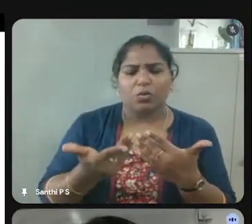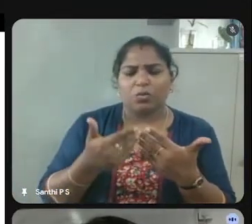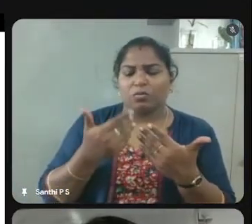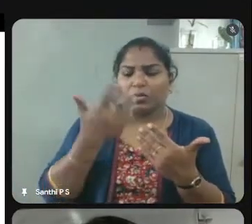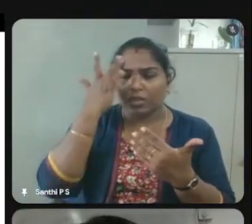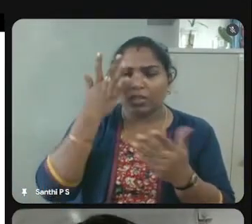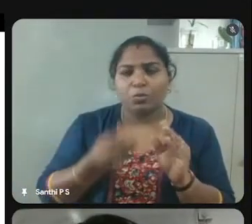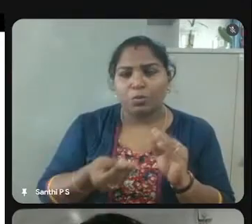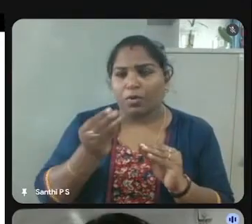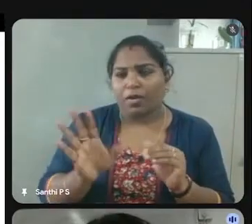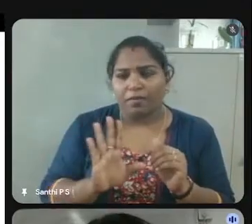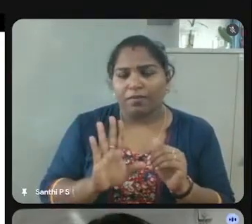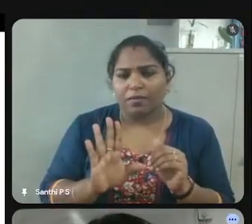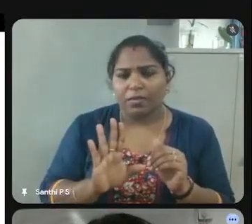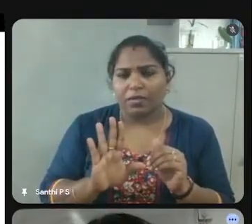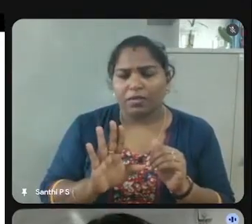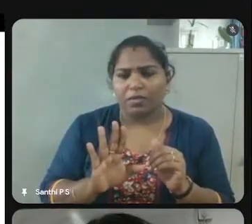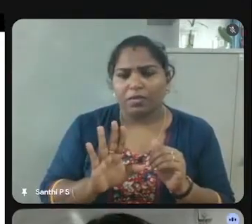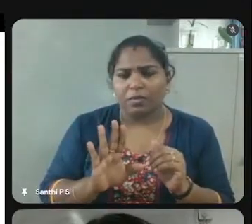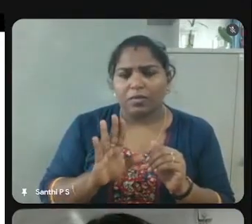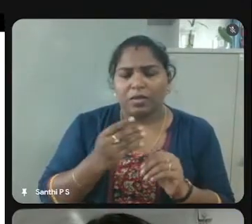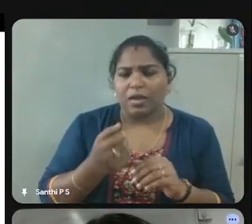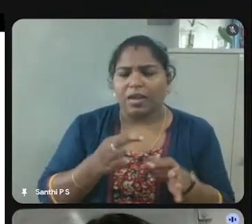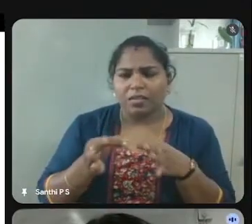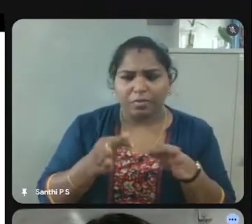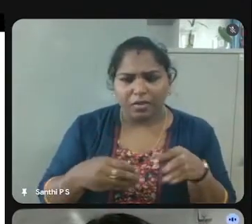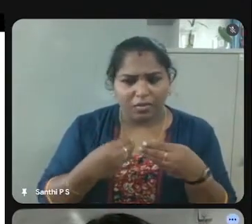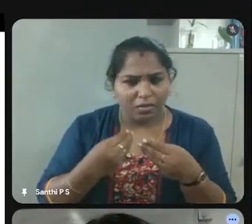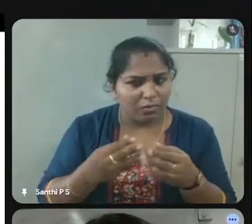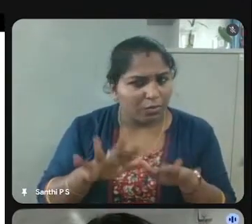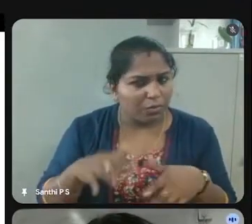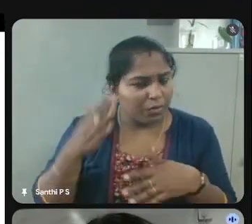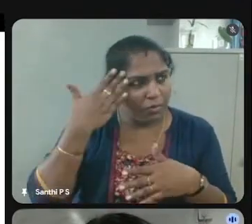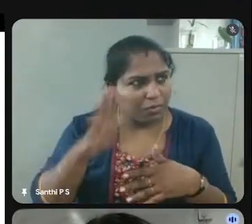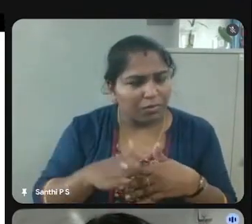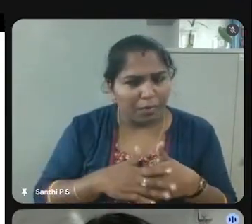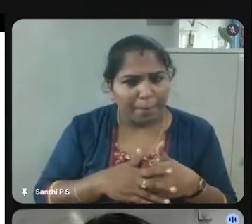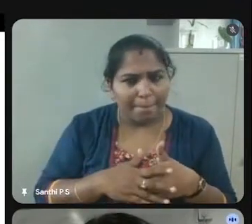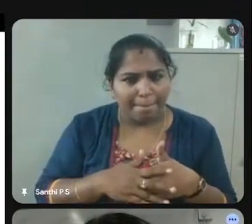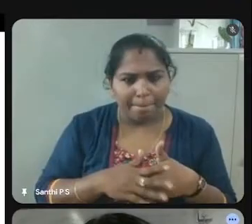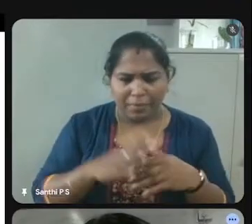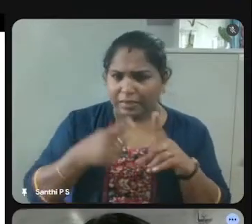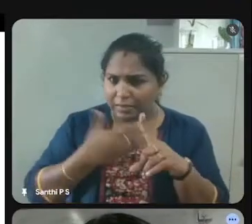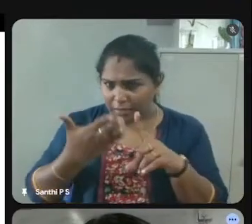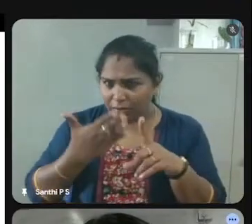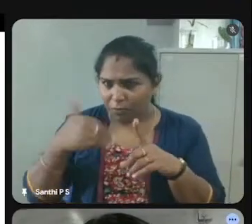ടെൻഷനാണ്. എങ്ങനെയാ പറഞ്ഞറിയിക്കുക എന്നുള്ളത് അറിയത്തില്ല. തെറാപ്പിക്ക് കൊണ്ടുപോകുന്നുണ്ടോ?